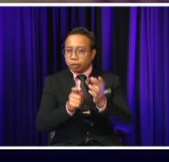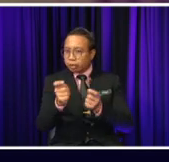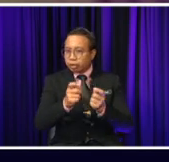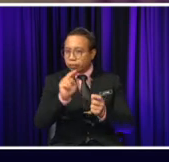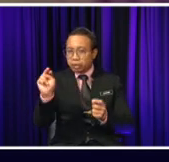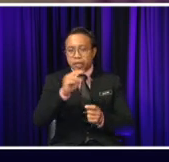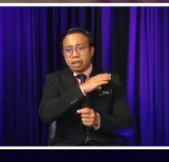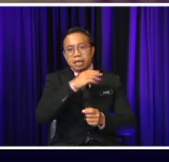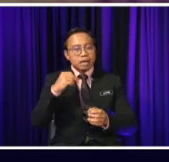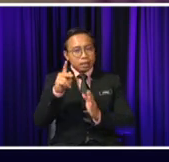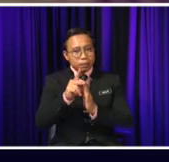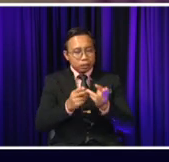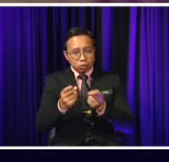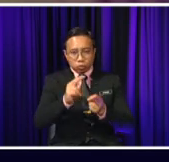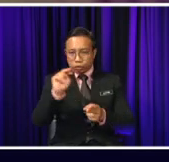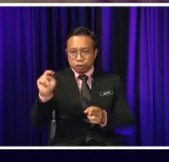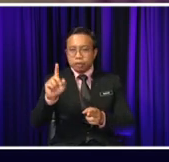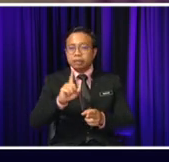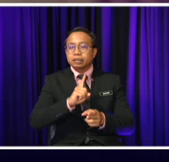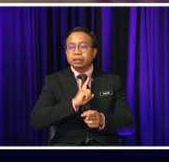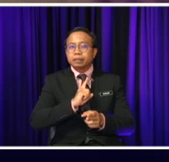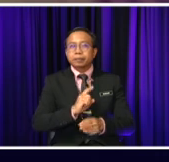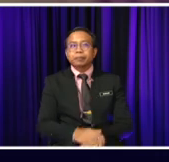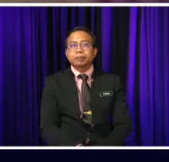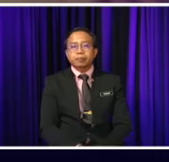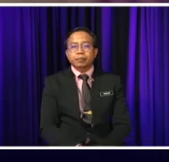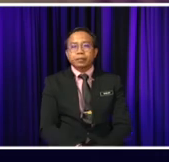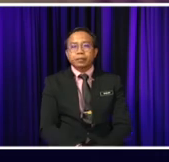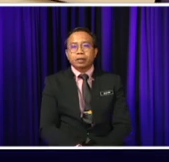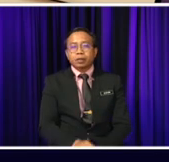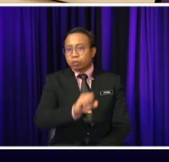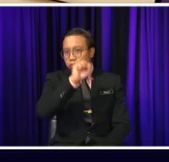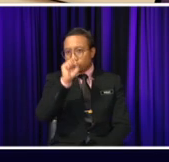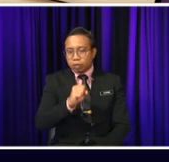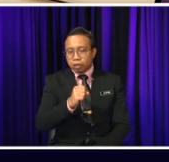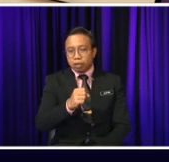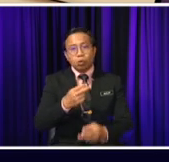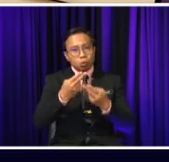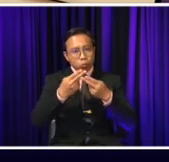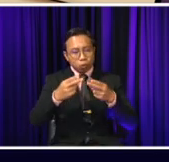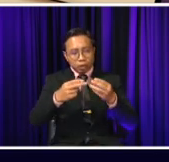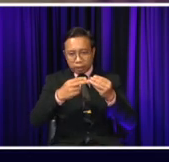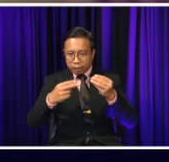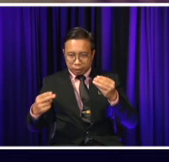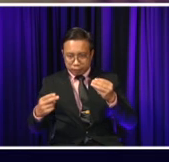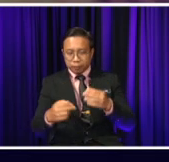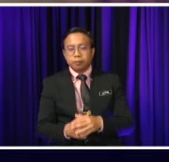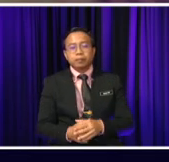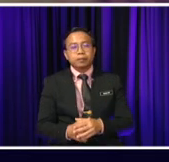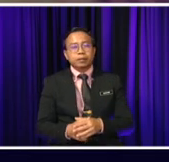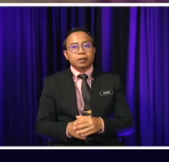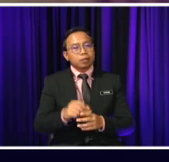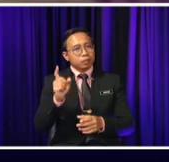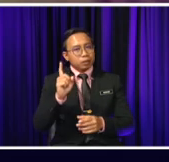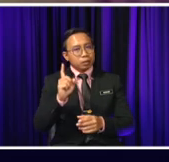pengurusan Islam Oke sebelum Lukman jawab soal dan kasihnya adalah soal dan uraikan ini soal dan huraikai yang mana soal